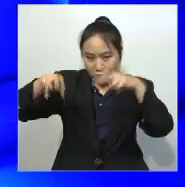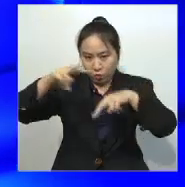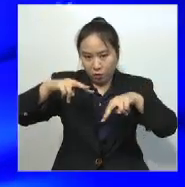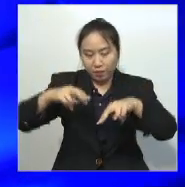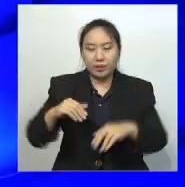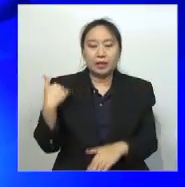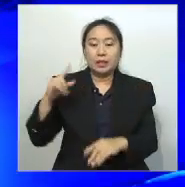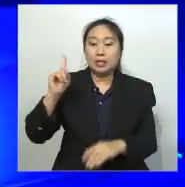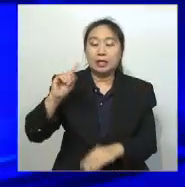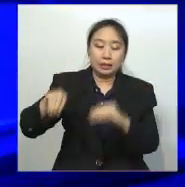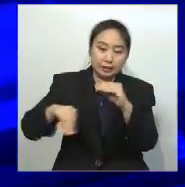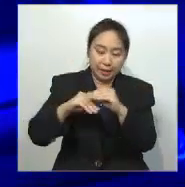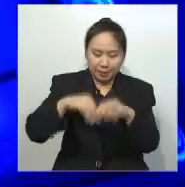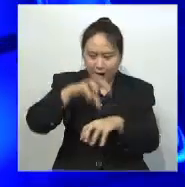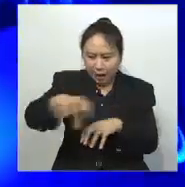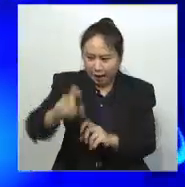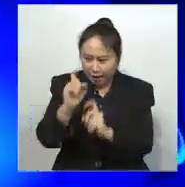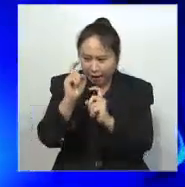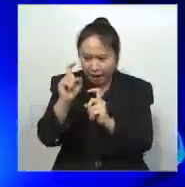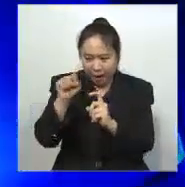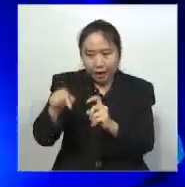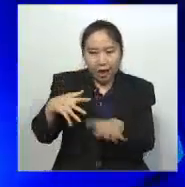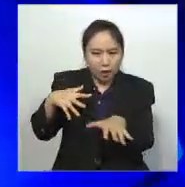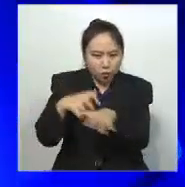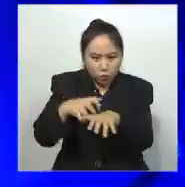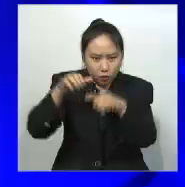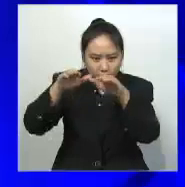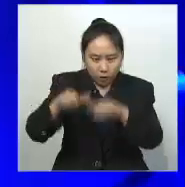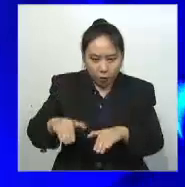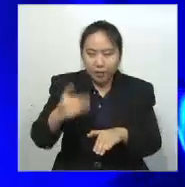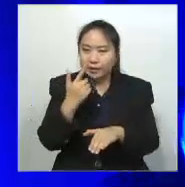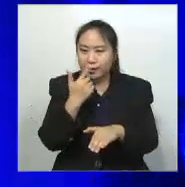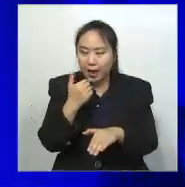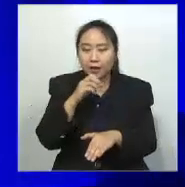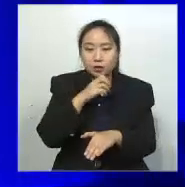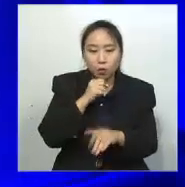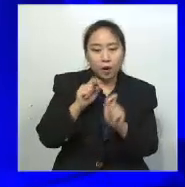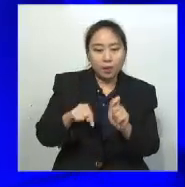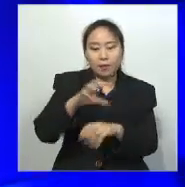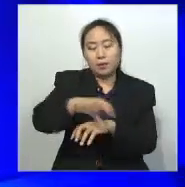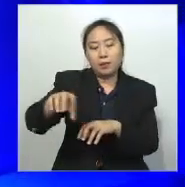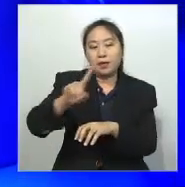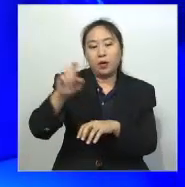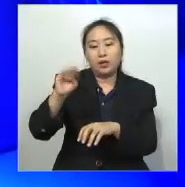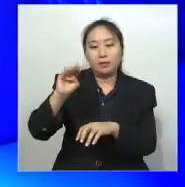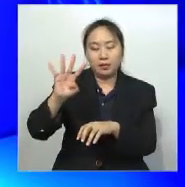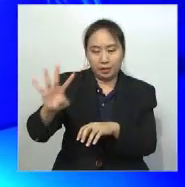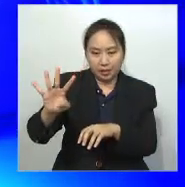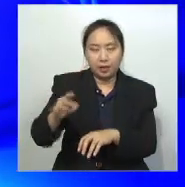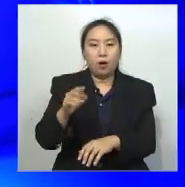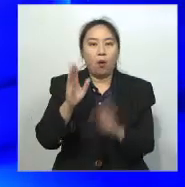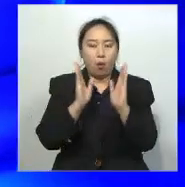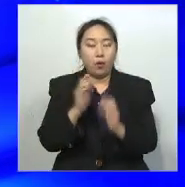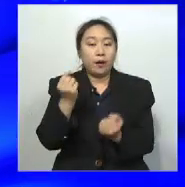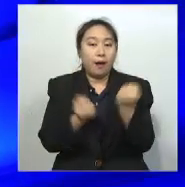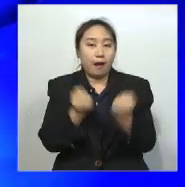อุบัติเหตุในพื้นที่เสี่ยงสูงเขตพื้นที่สีแดงและสีส้มรวม144อำเภอให้เข้มงวดตรวจวัดระดับแอลก